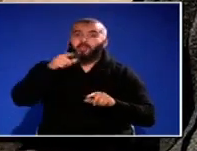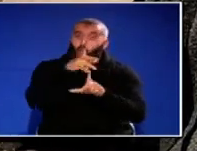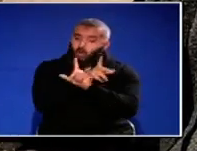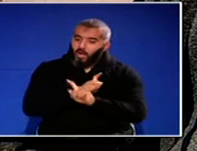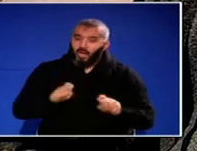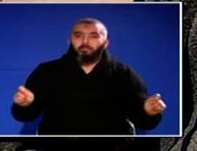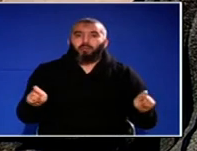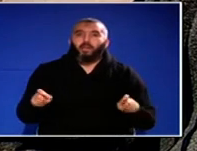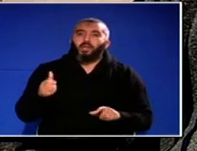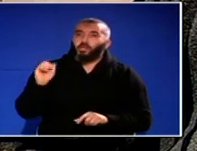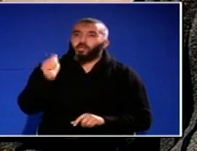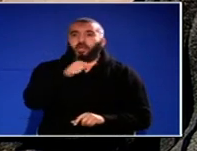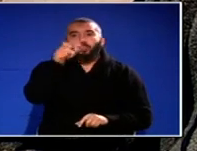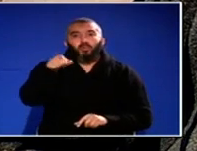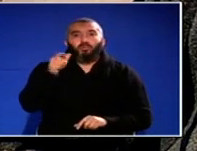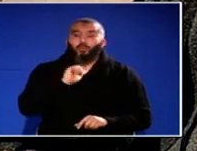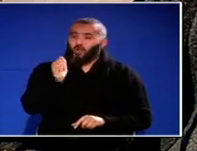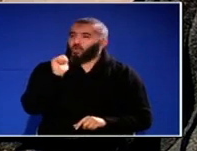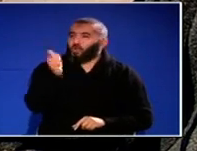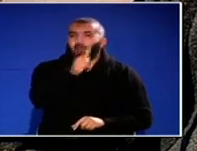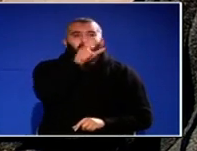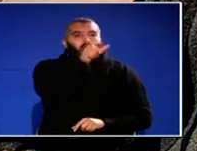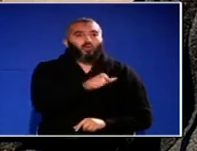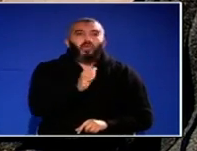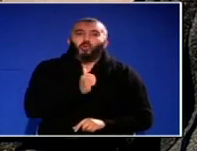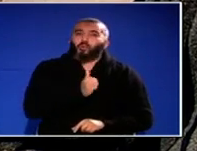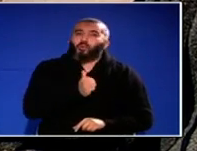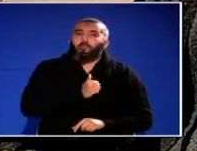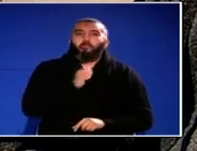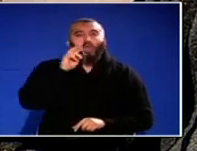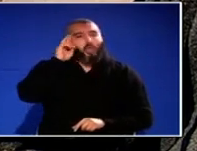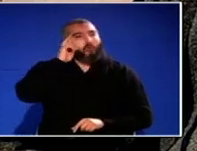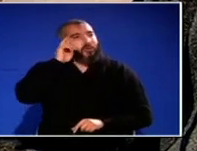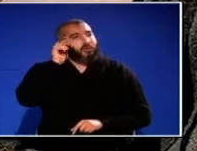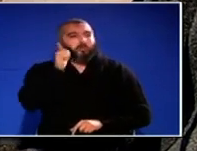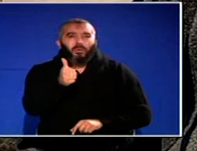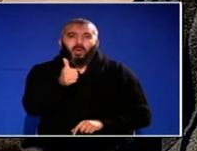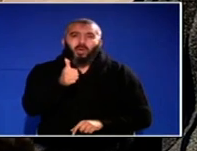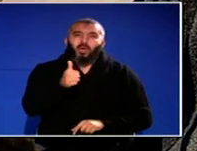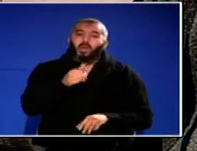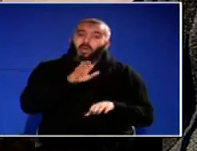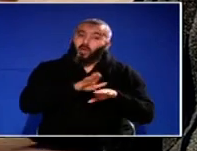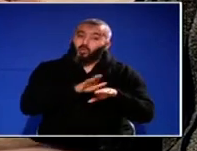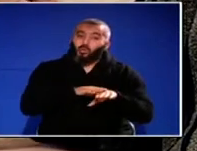يحتاج منا أيضا إلى أن نراجع أنفسنا وأن ننبه أنفسنا وغيرنا على مضاعفة هذه الأعمال